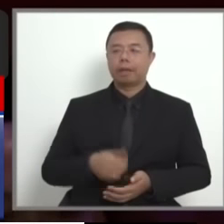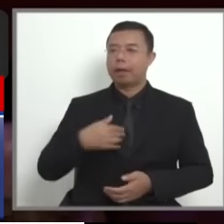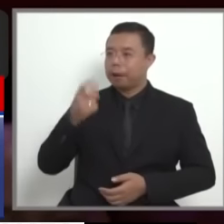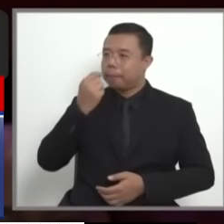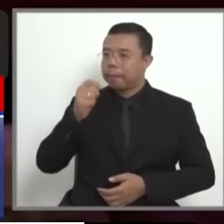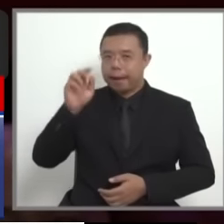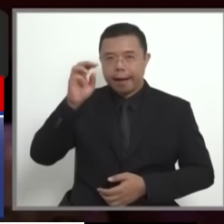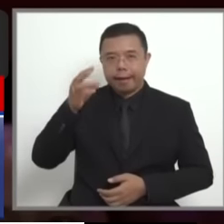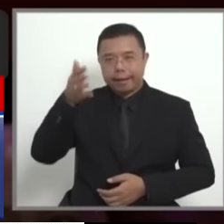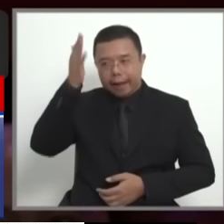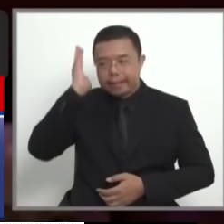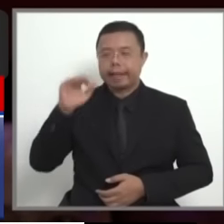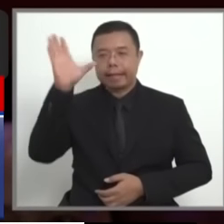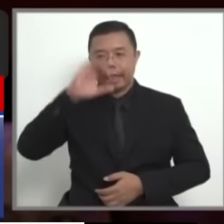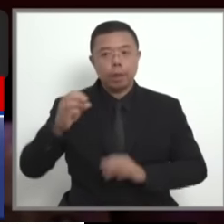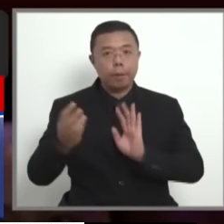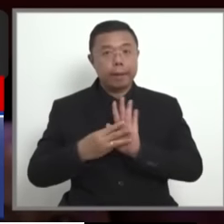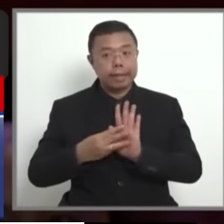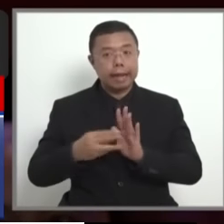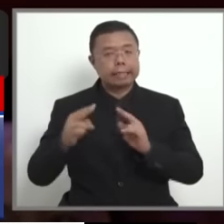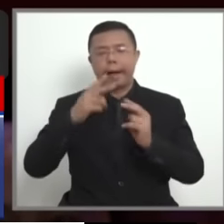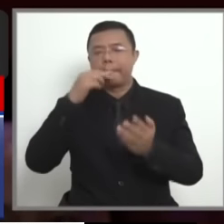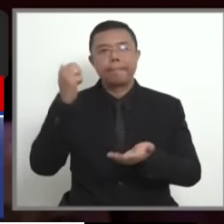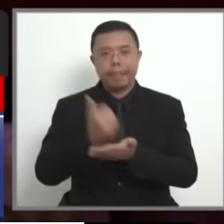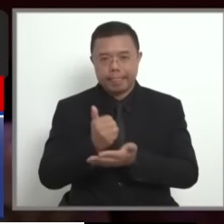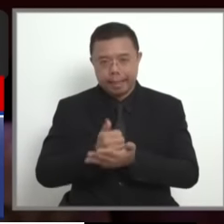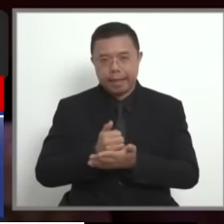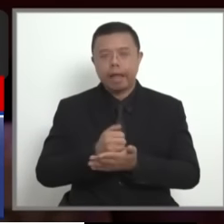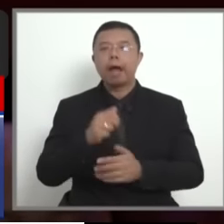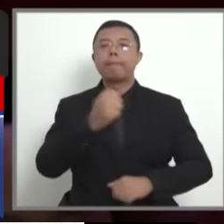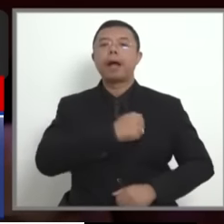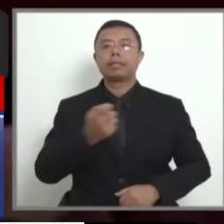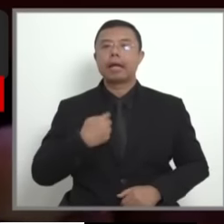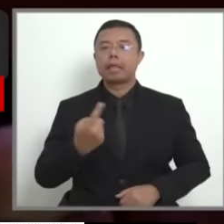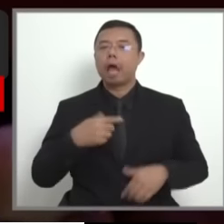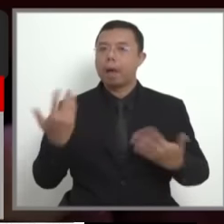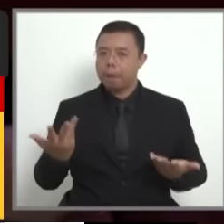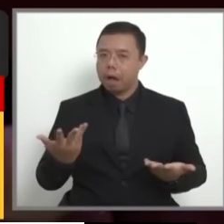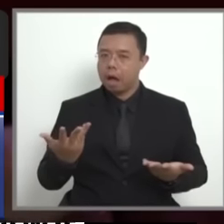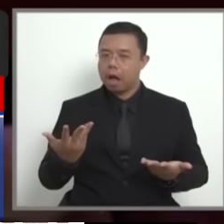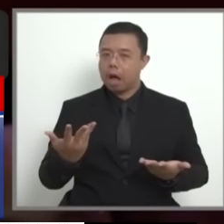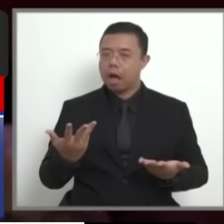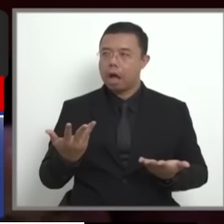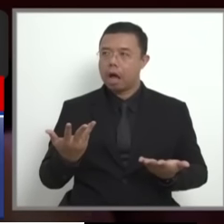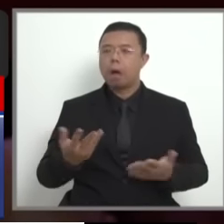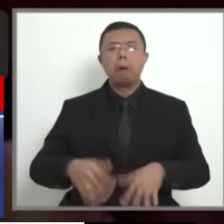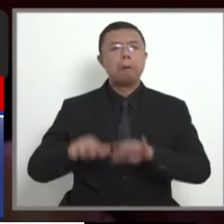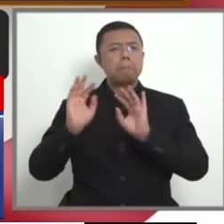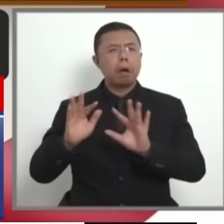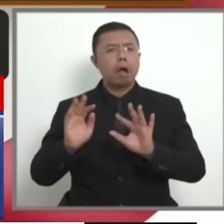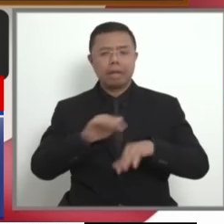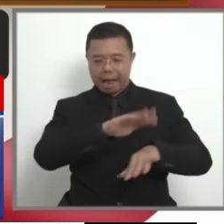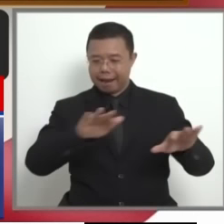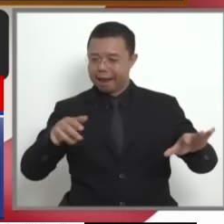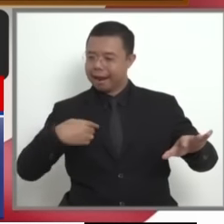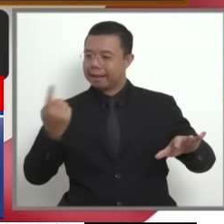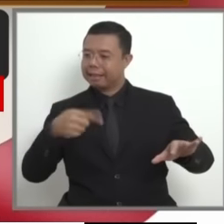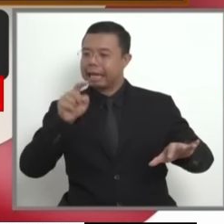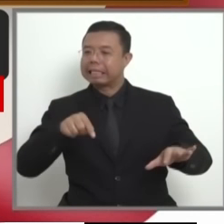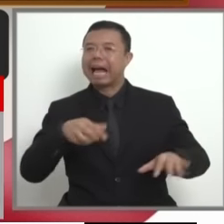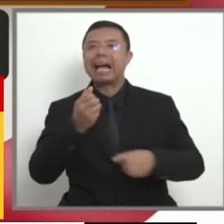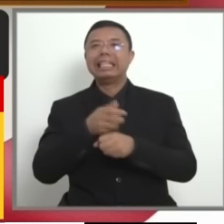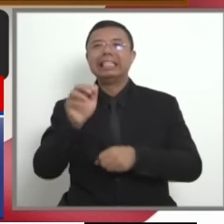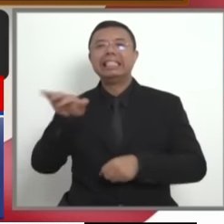Pak Ganjar kita mengetahui masalah yang sangat penting dihadapi bangsa kita adalah bahwa banyak sekali anak-anak kita yang kurang